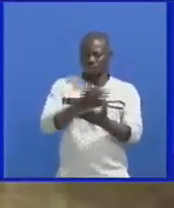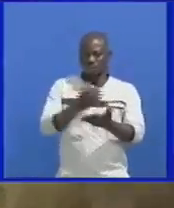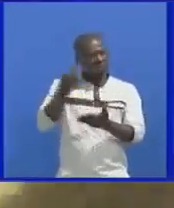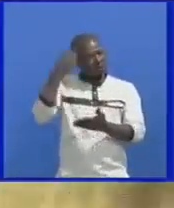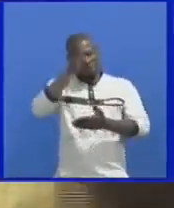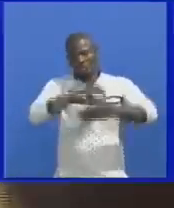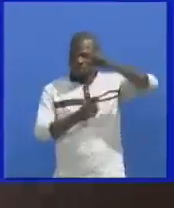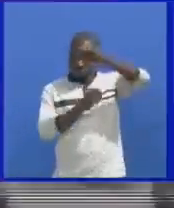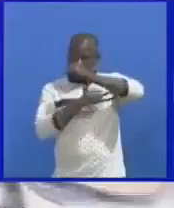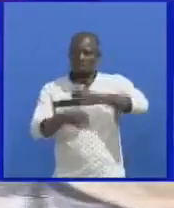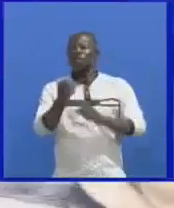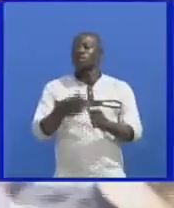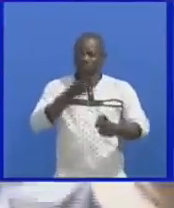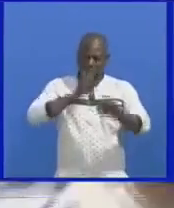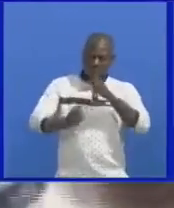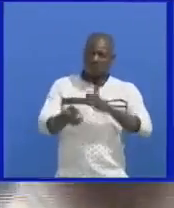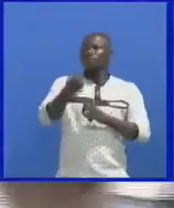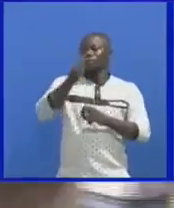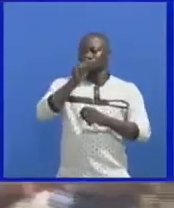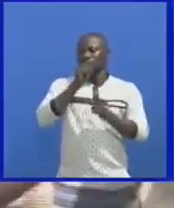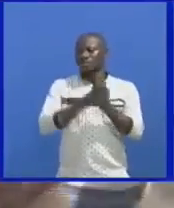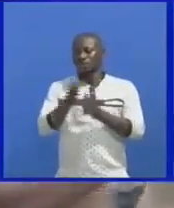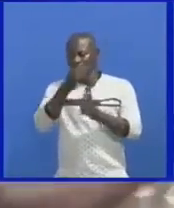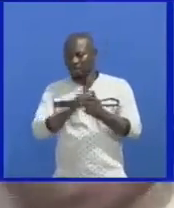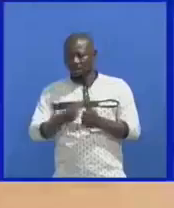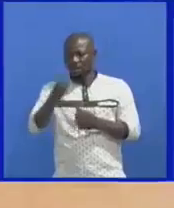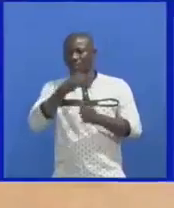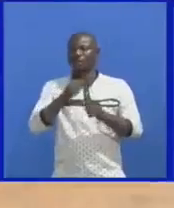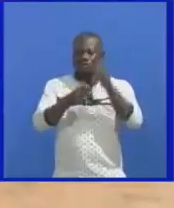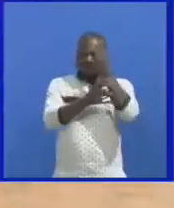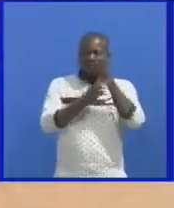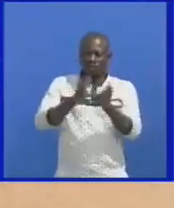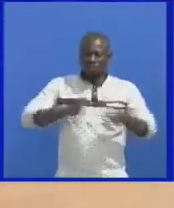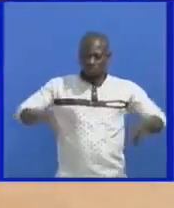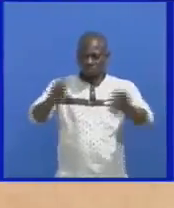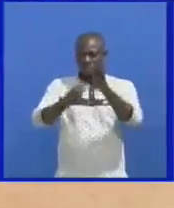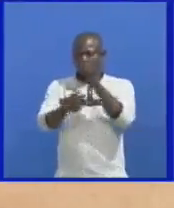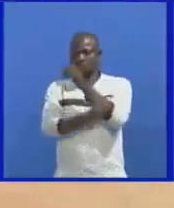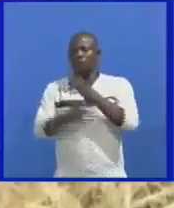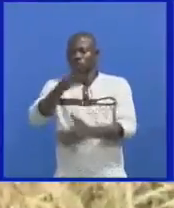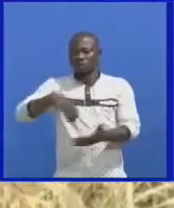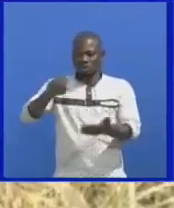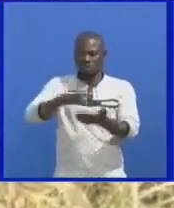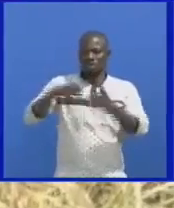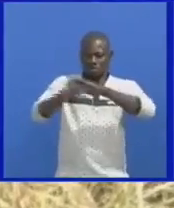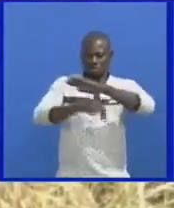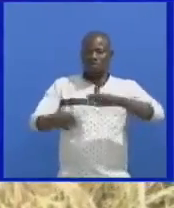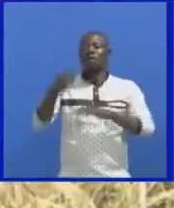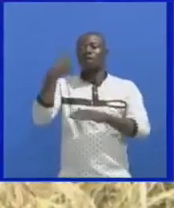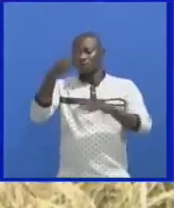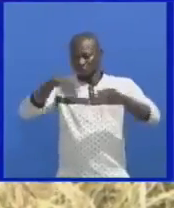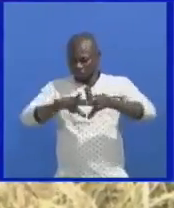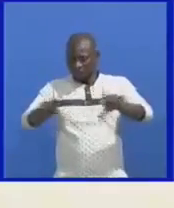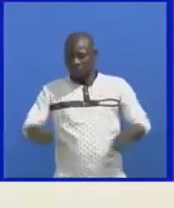sécurité alimentaire. Sagouem, commune rurale de Touri, région du centre-nord, un des sites modèles, a donc